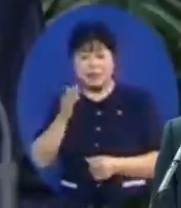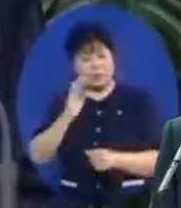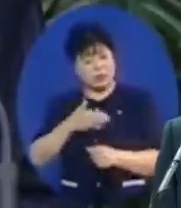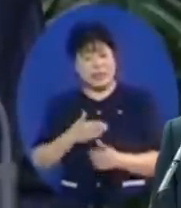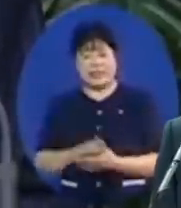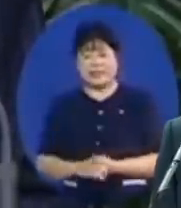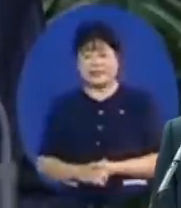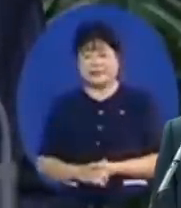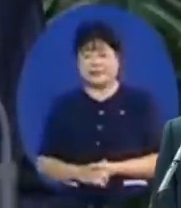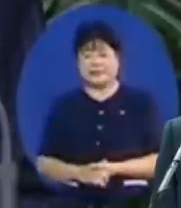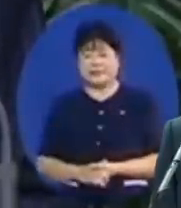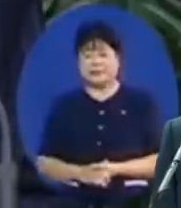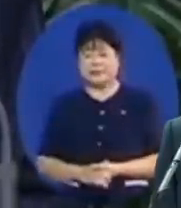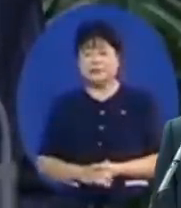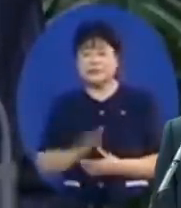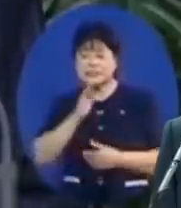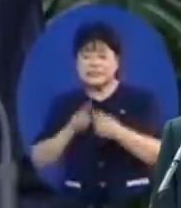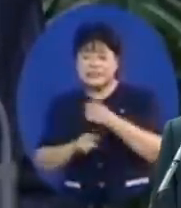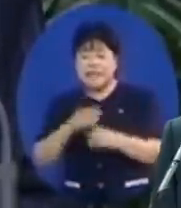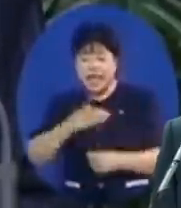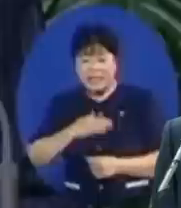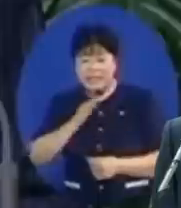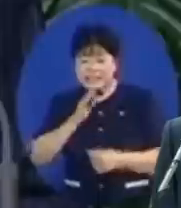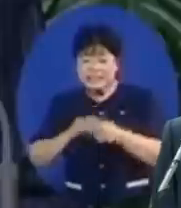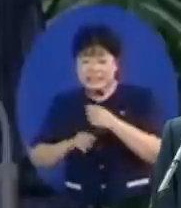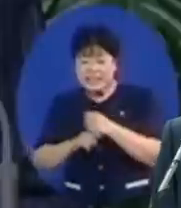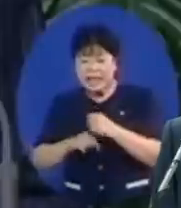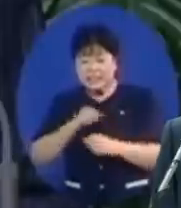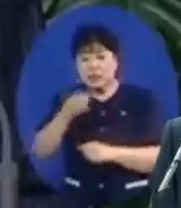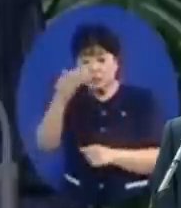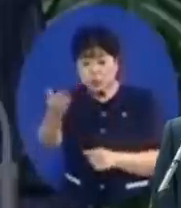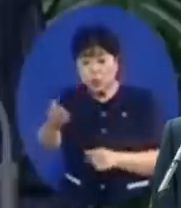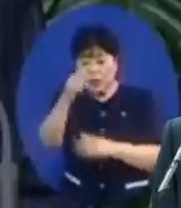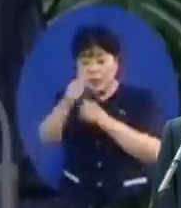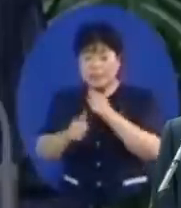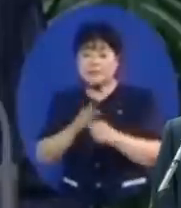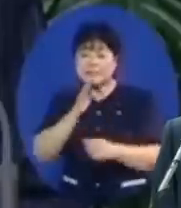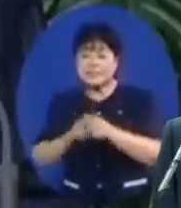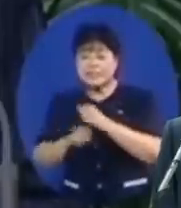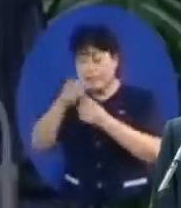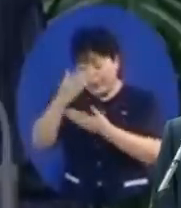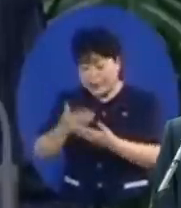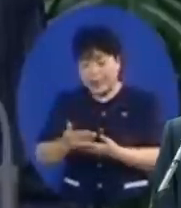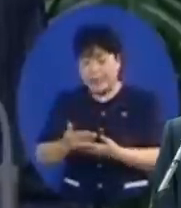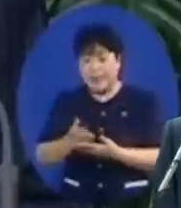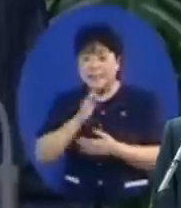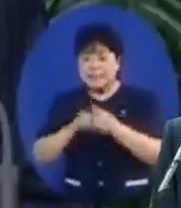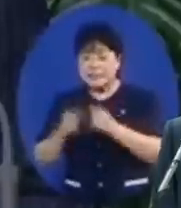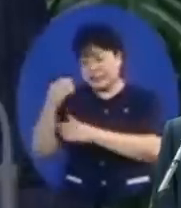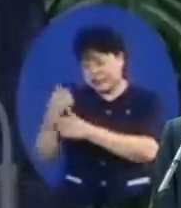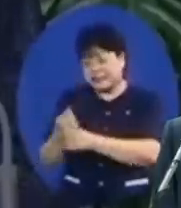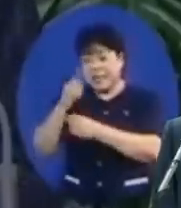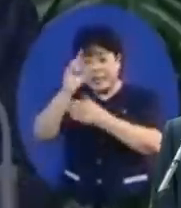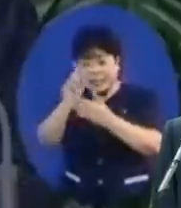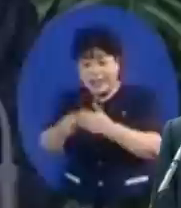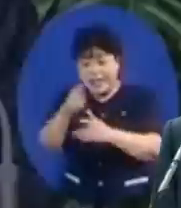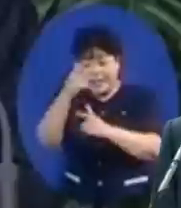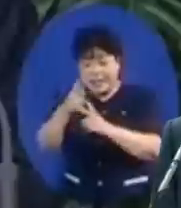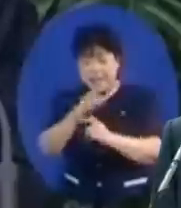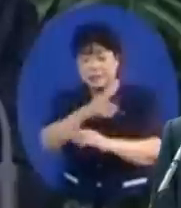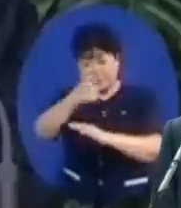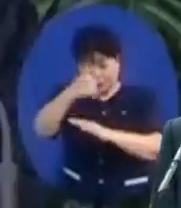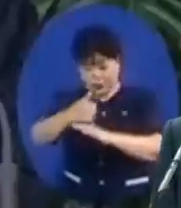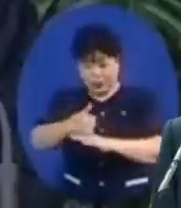않습니다. 우리는 진리를 알지니 진리가 너희를 자유케 하려 했으니 하나님 진리를 받아들이고 진리에 의지하면 예수